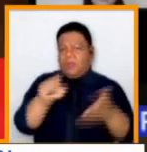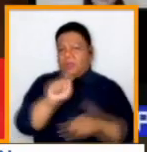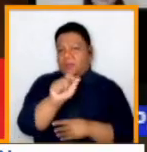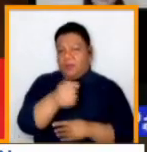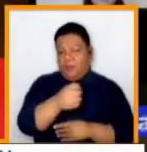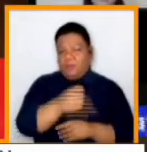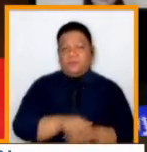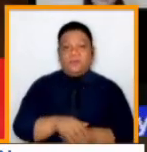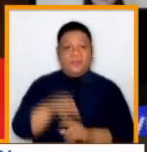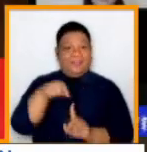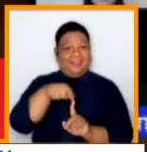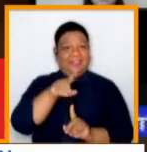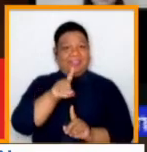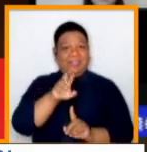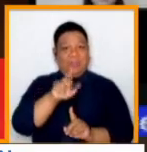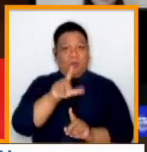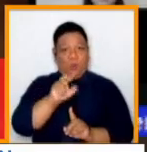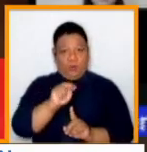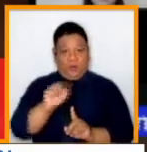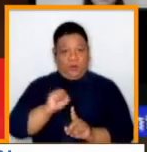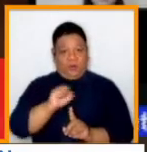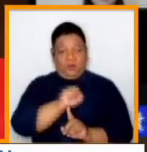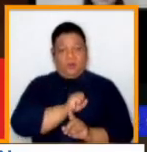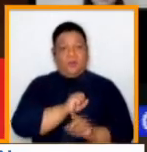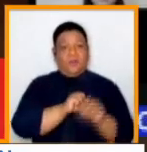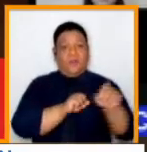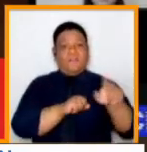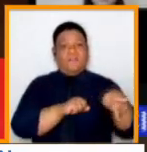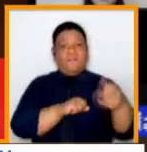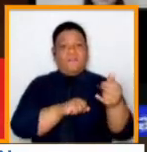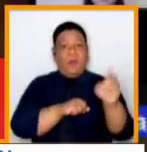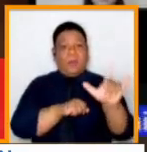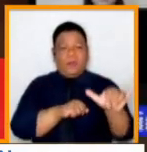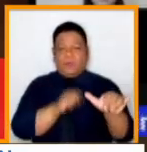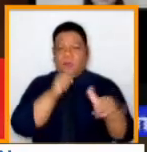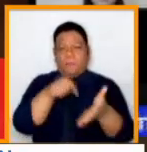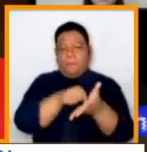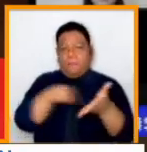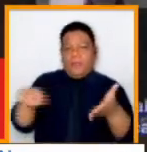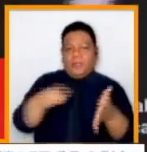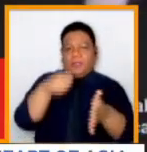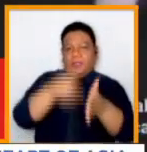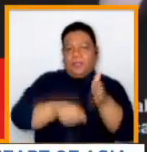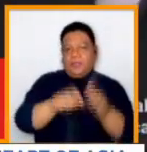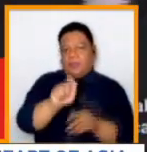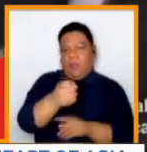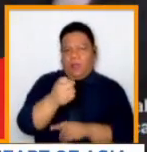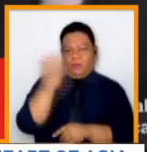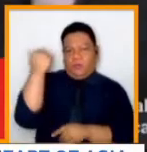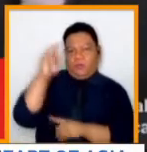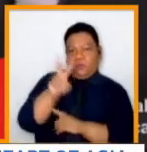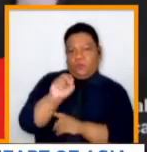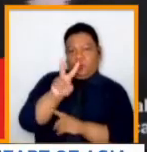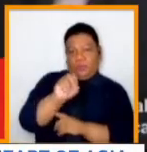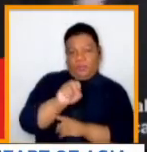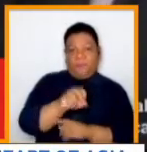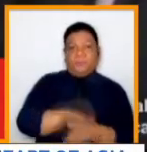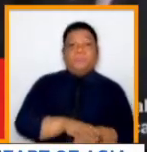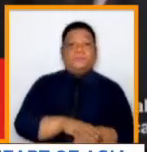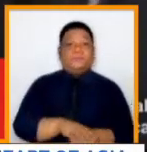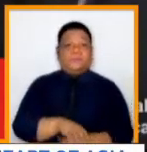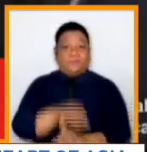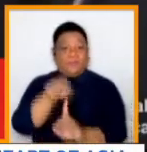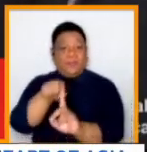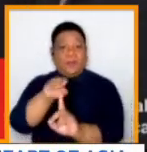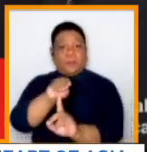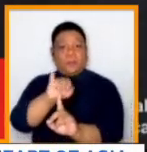hindi nagbayad ng buwis ang Pharmalee noong 2020. Si Michael Yang, na dating Presidential Economic Advisor at guarantor